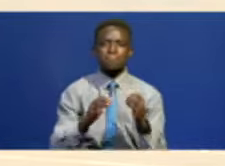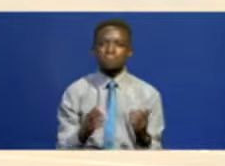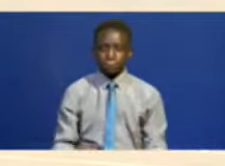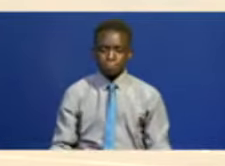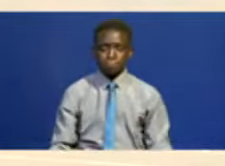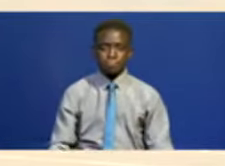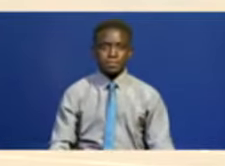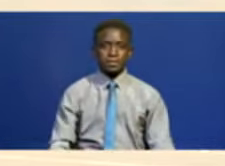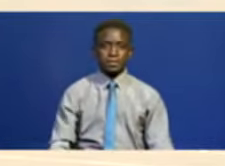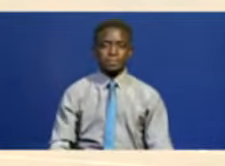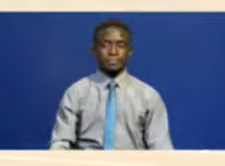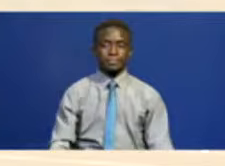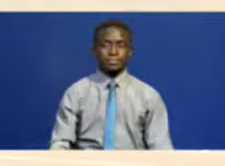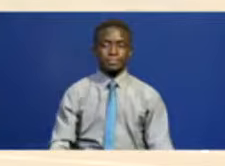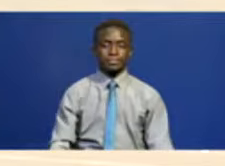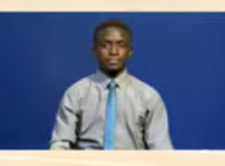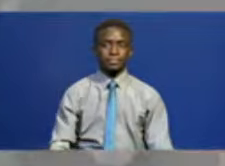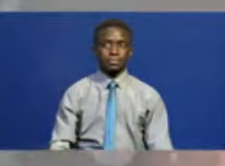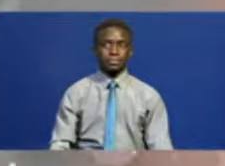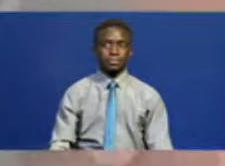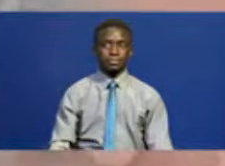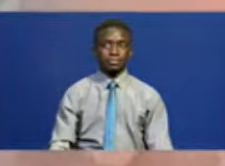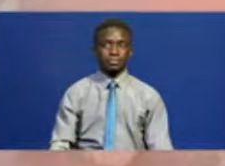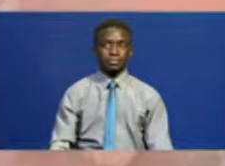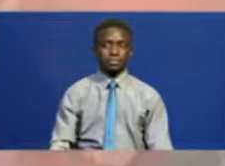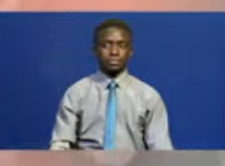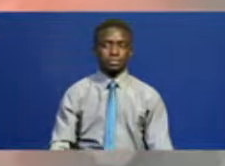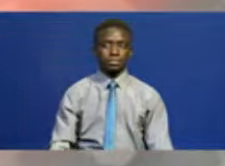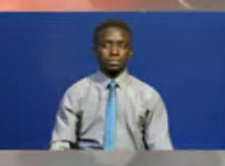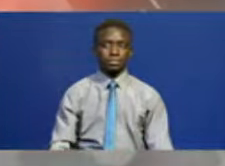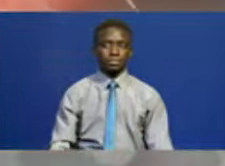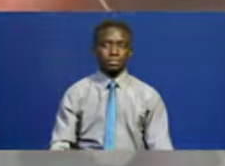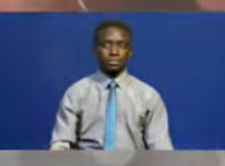kutoka Gilgil, Nakuru.